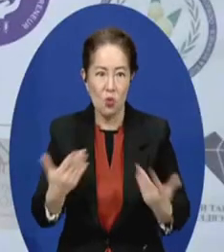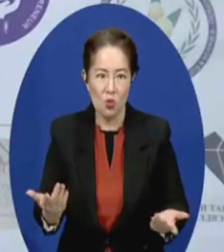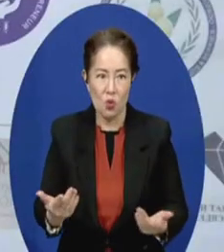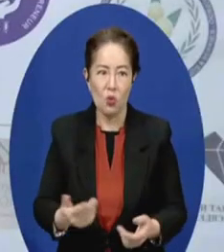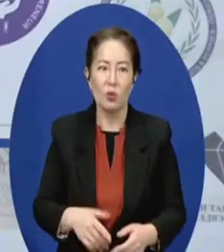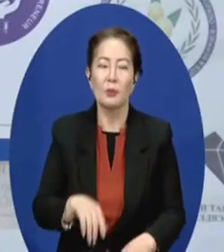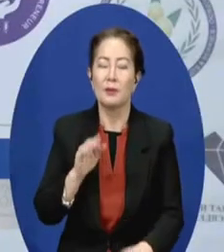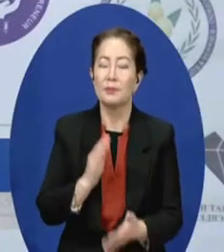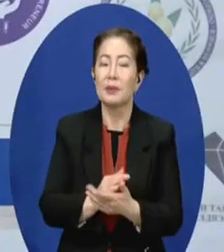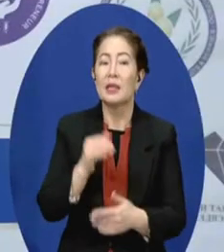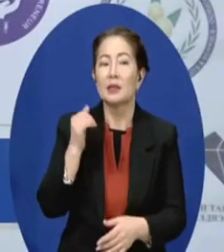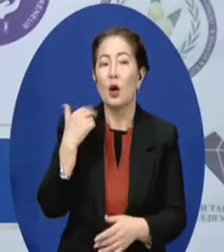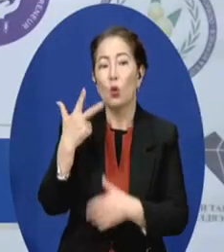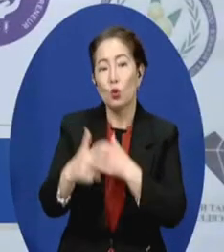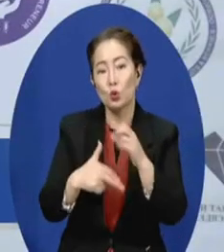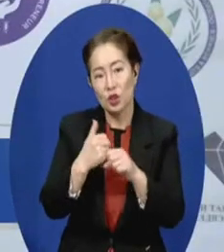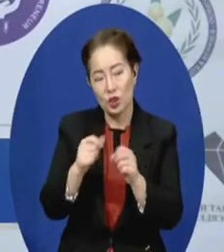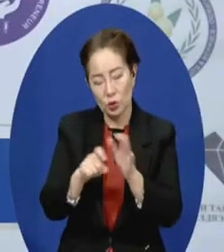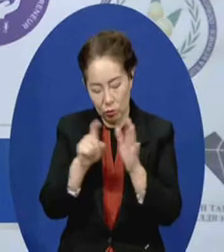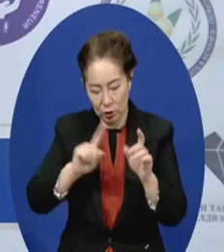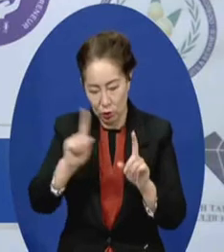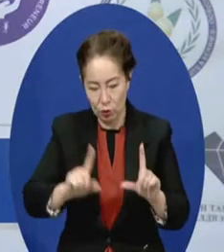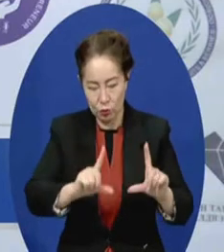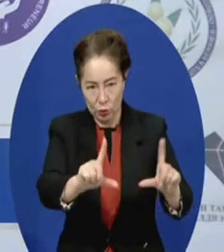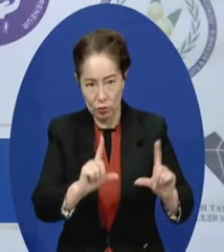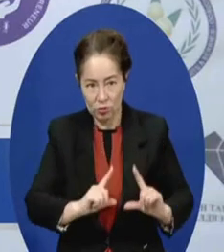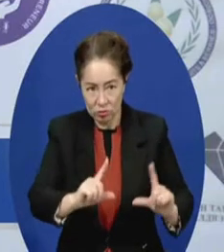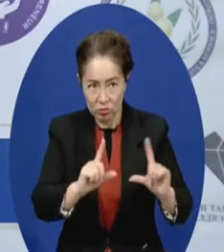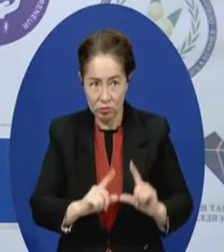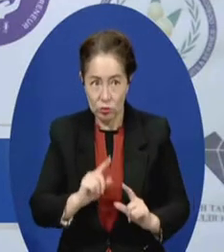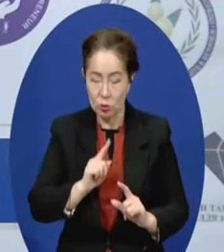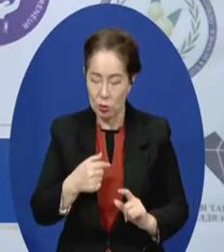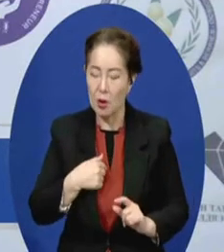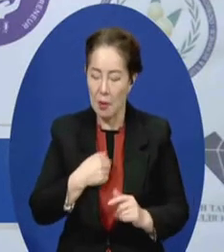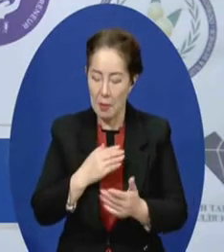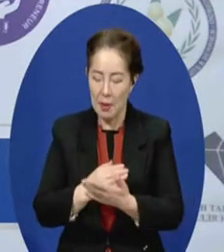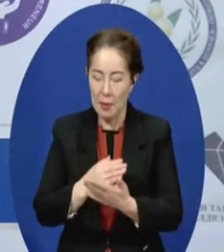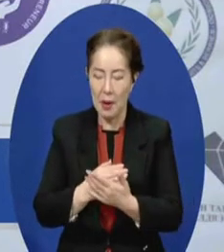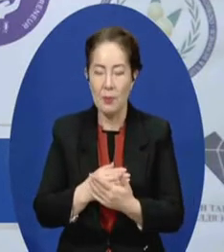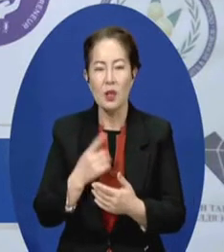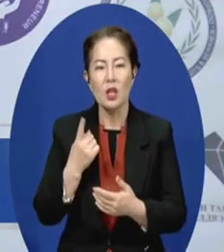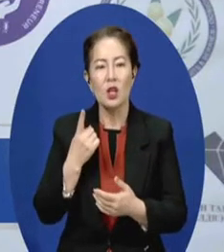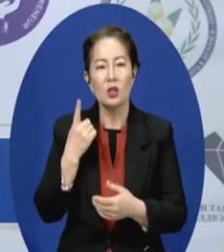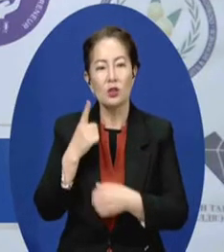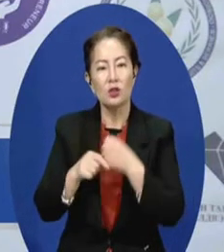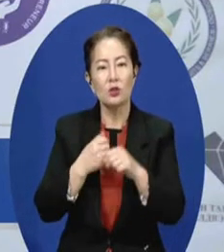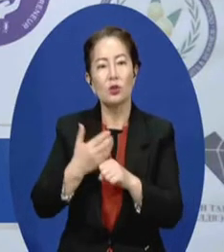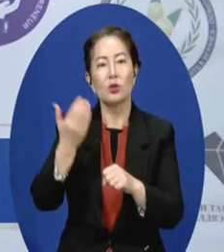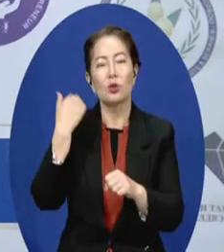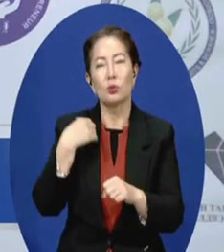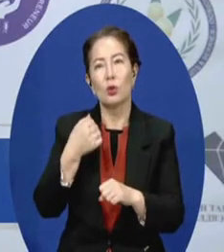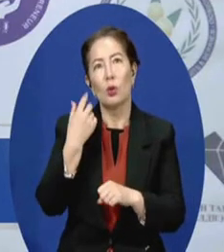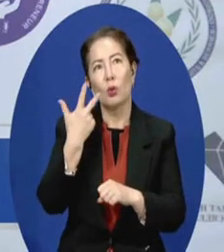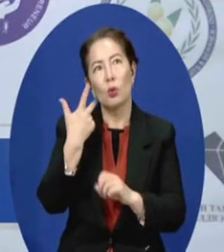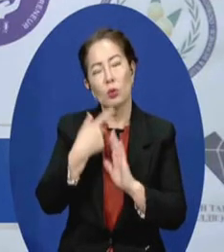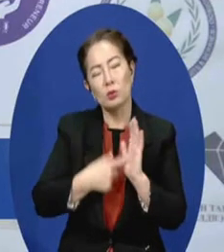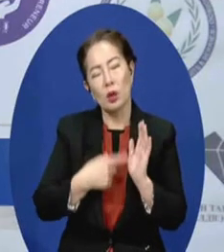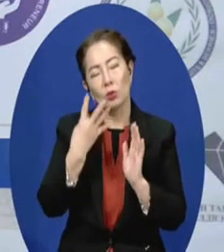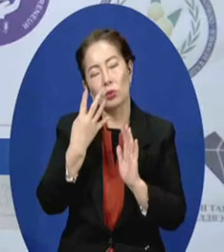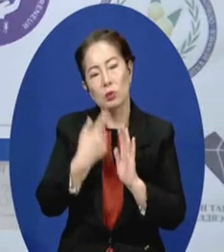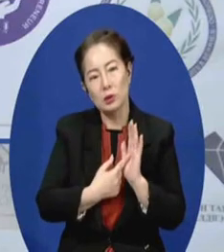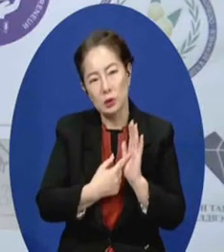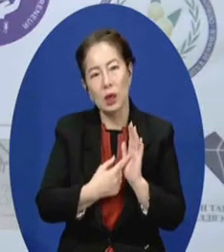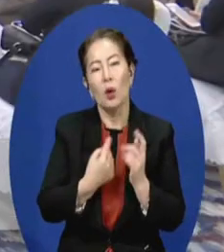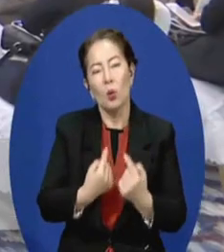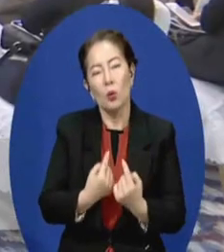3 жилийн хугацаатай сунгадж дуустал зөвшөөрөл байдаг. За энэ өнгөрсөн жилийн хугацаанд бол бараг 3-4 сар хүлээж ирдэг юм